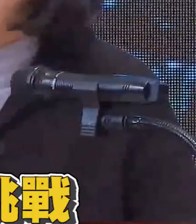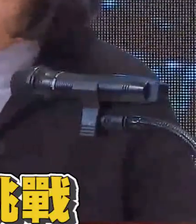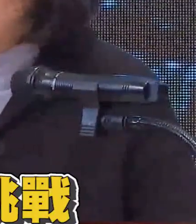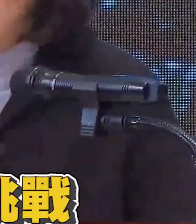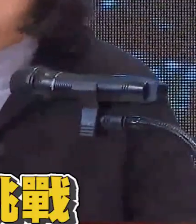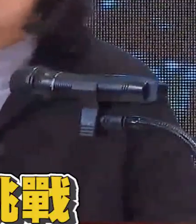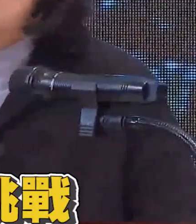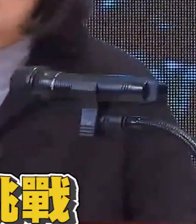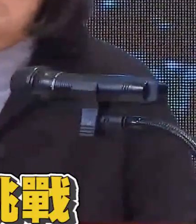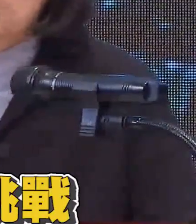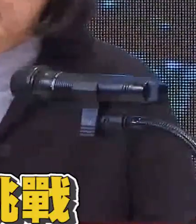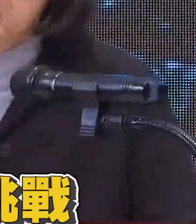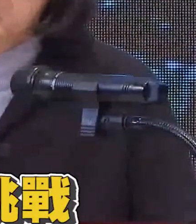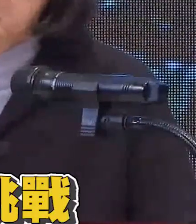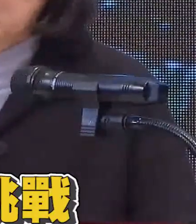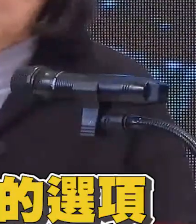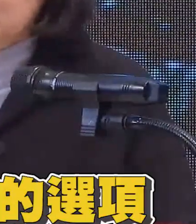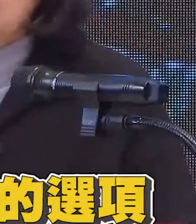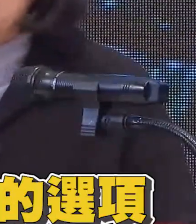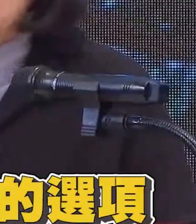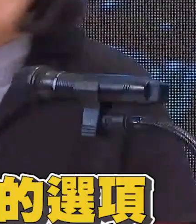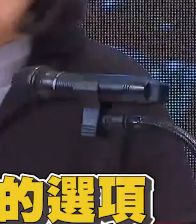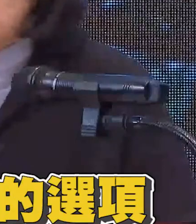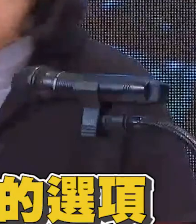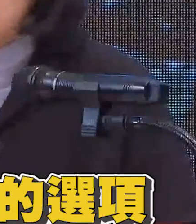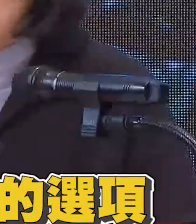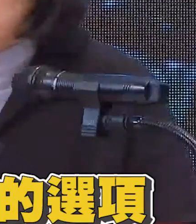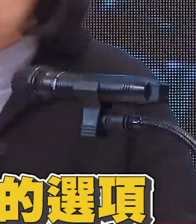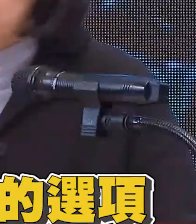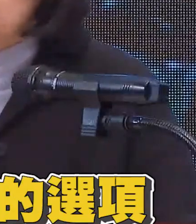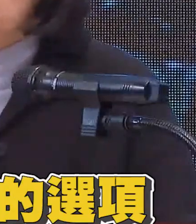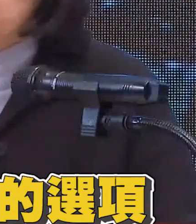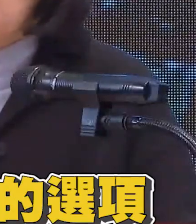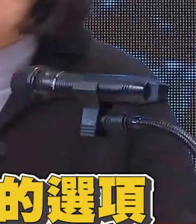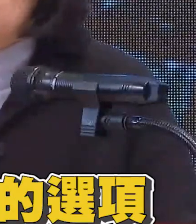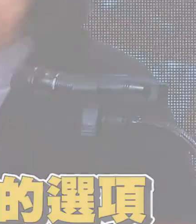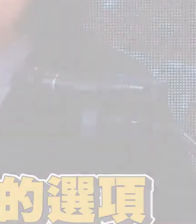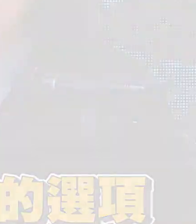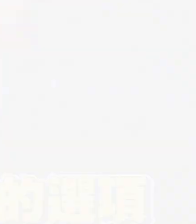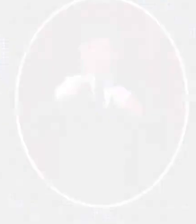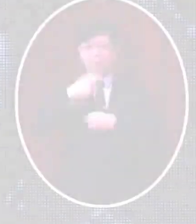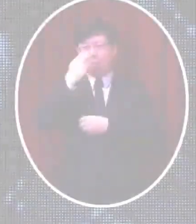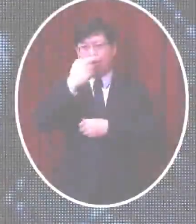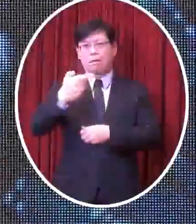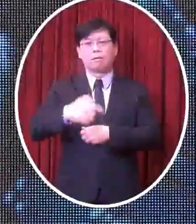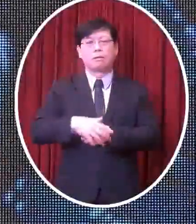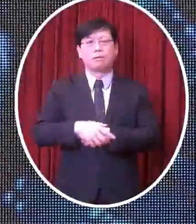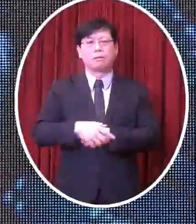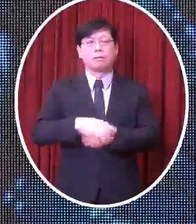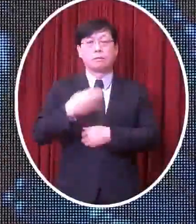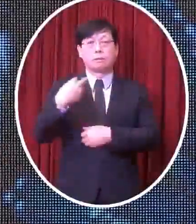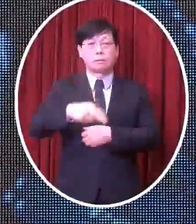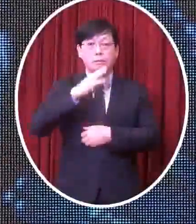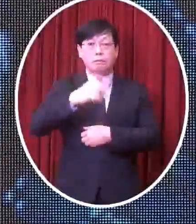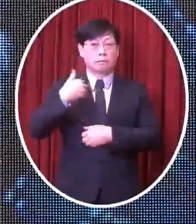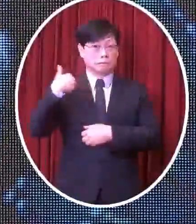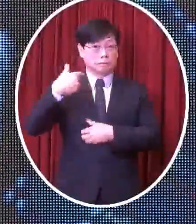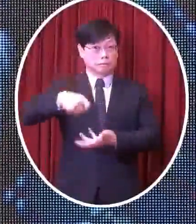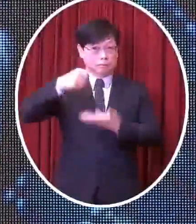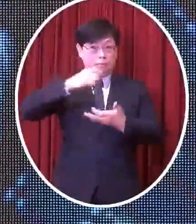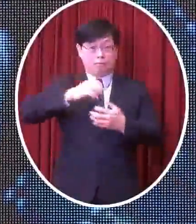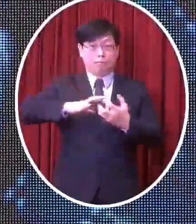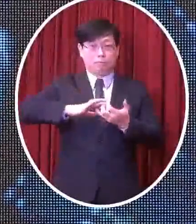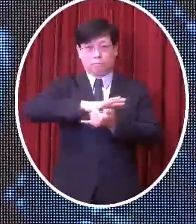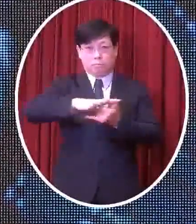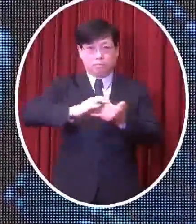多同样的挑战，而战争从来都不是解决问题的选项。上周二，我提出了